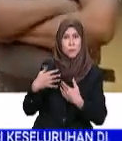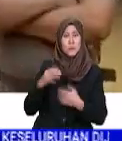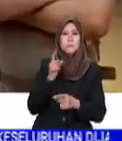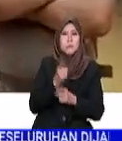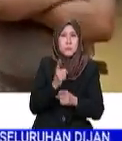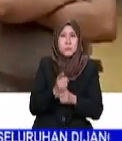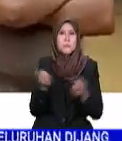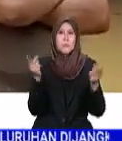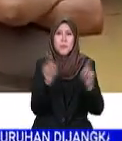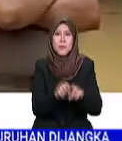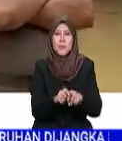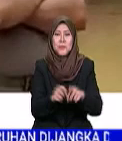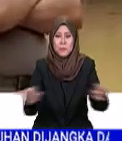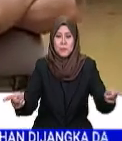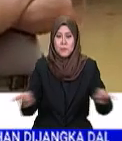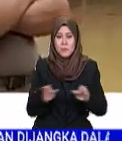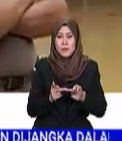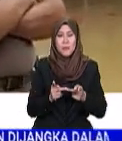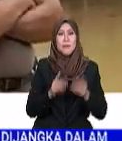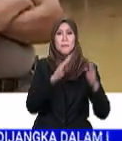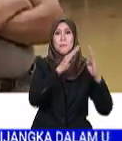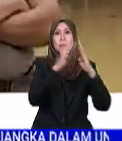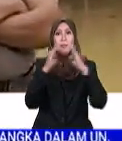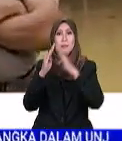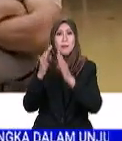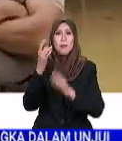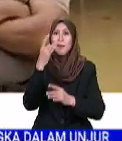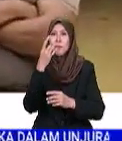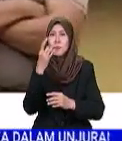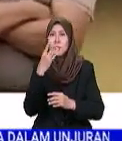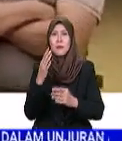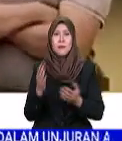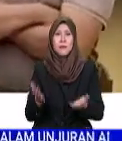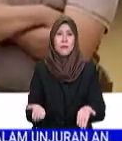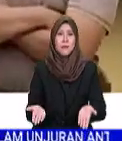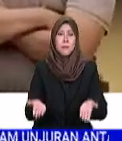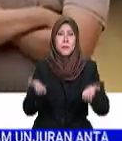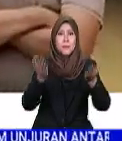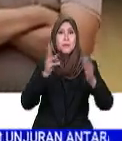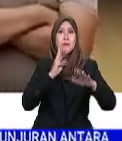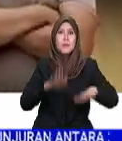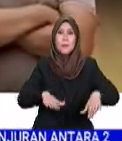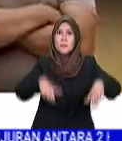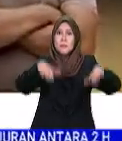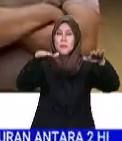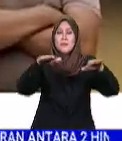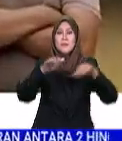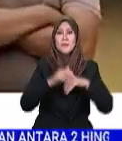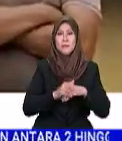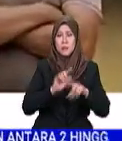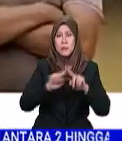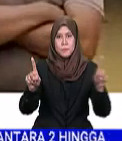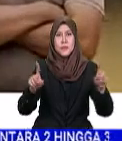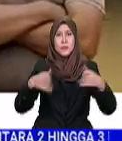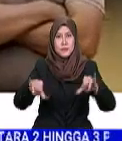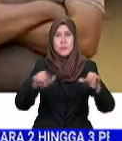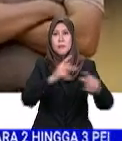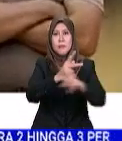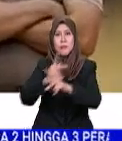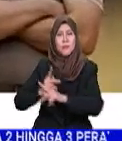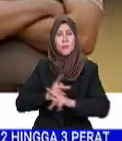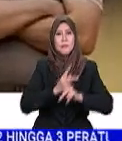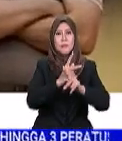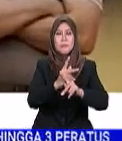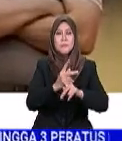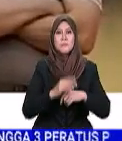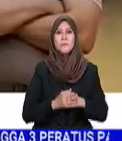benar, di mana di sekitar kawasan Bandaraya Alustar air mulai naik tetapi keadaan masih lagi terkawal. Dan kita di Angkatan Pertahanan